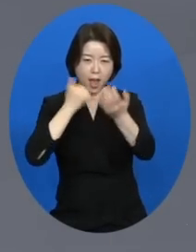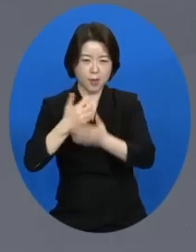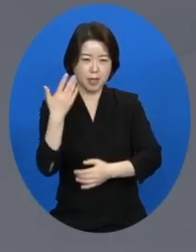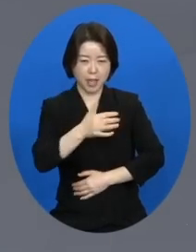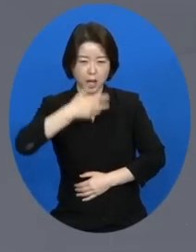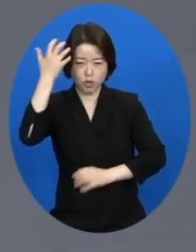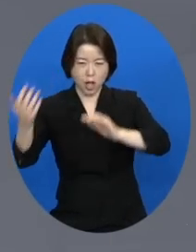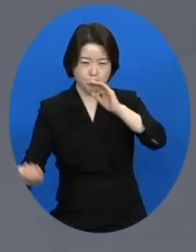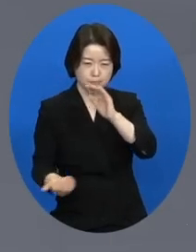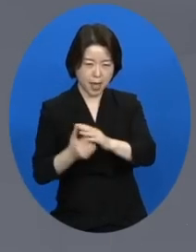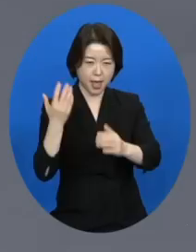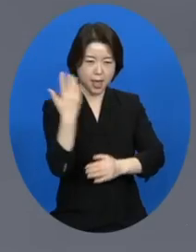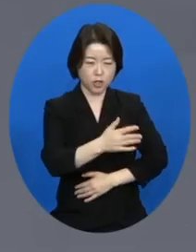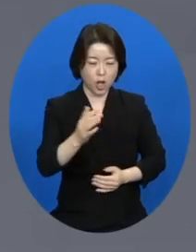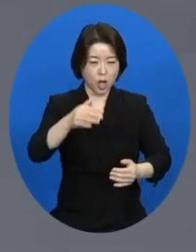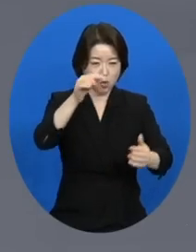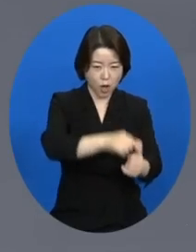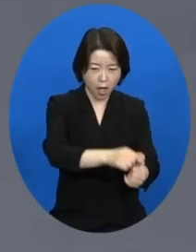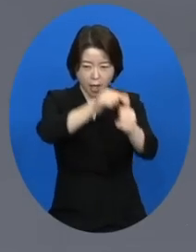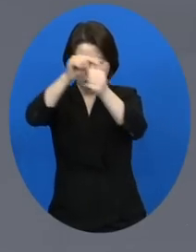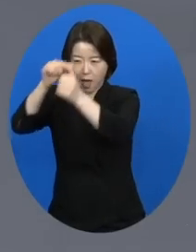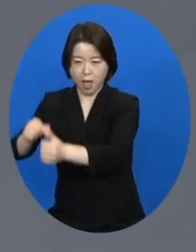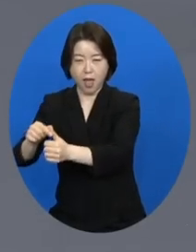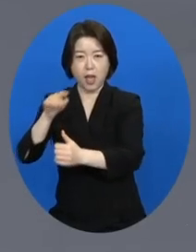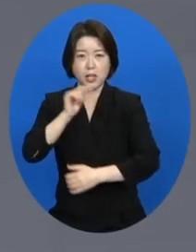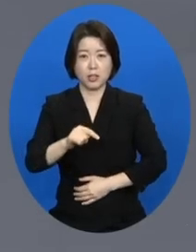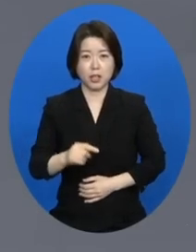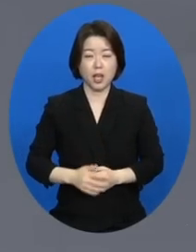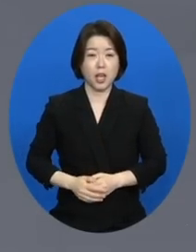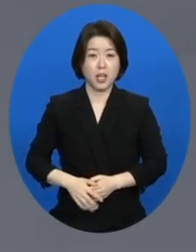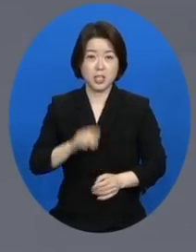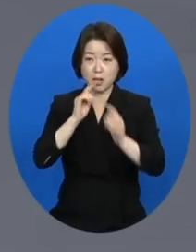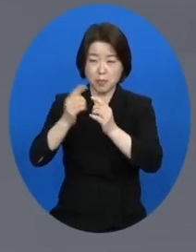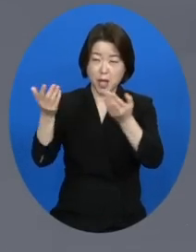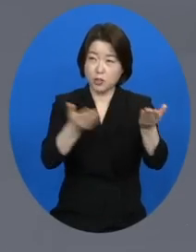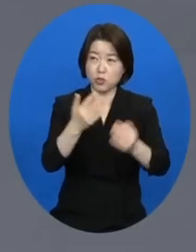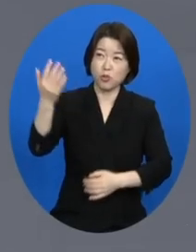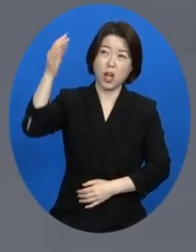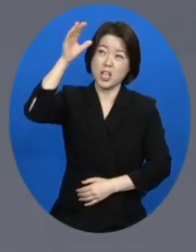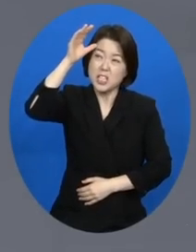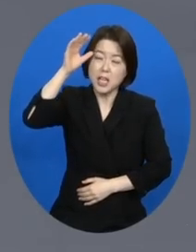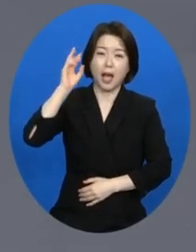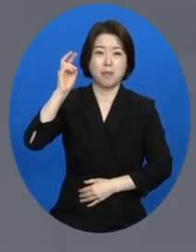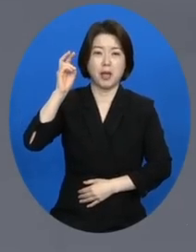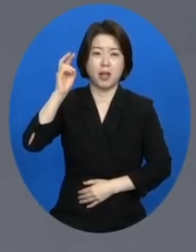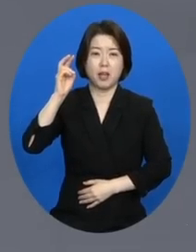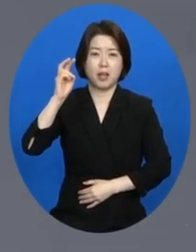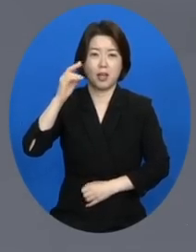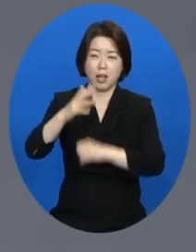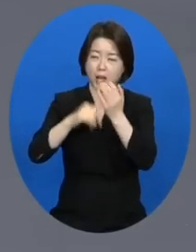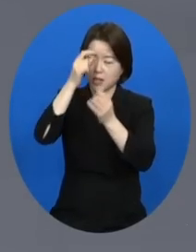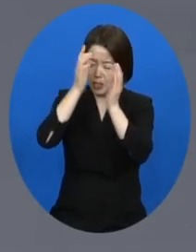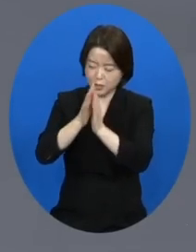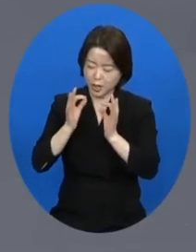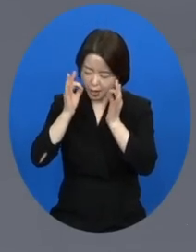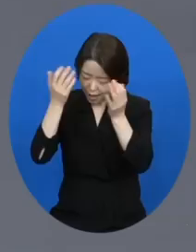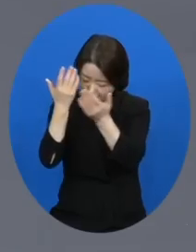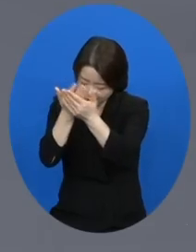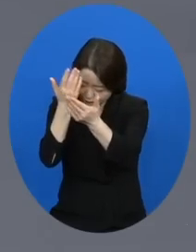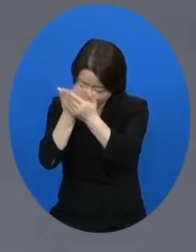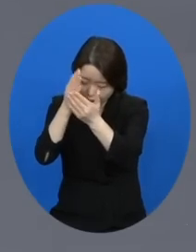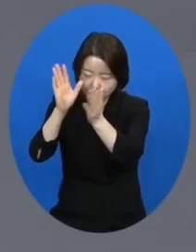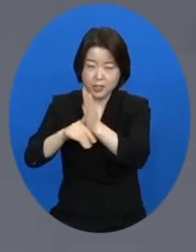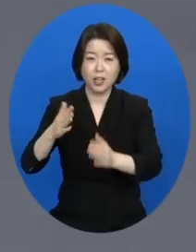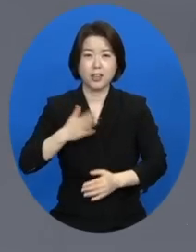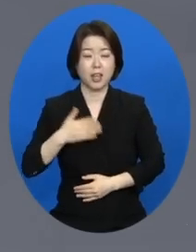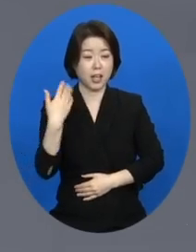꿈을 성취시켜줄 거야, 구덩이에 빠졌구나, 건져줄 거야 라고 하는 것을 기대했을지도 모릅니다. 하나님께 기도하고 간구했을 때에 내가